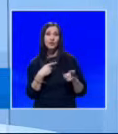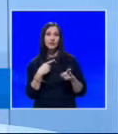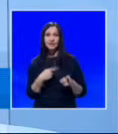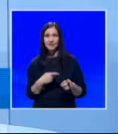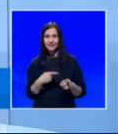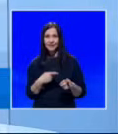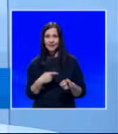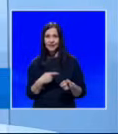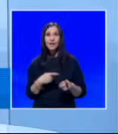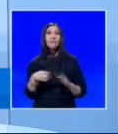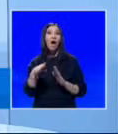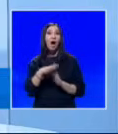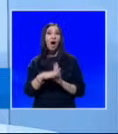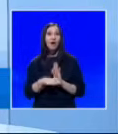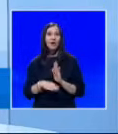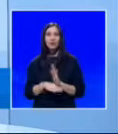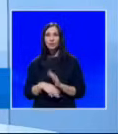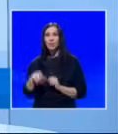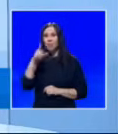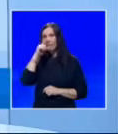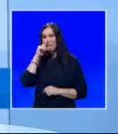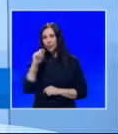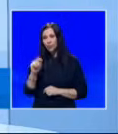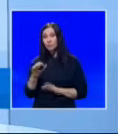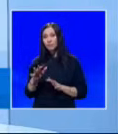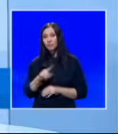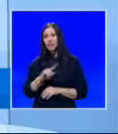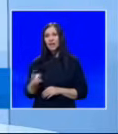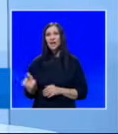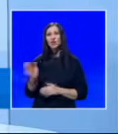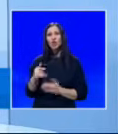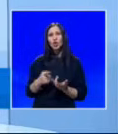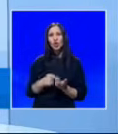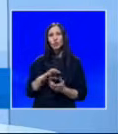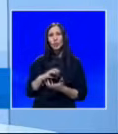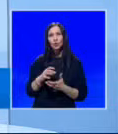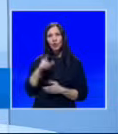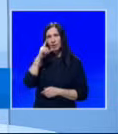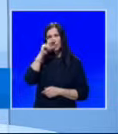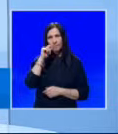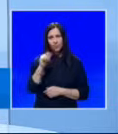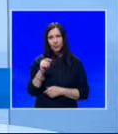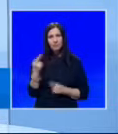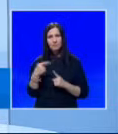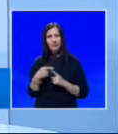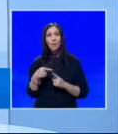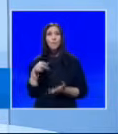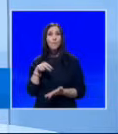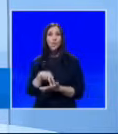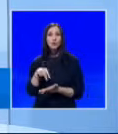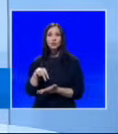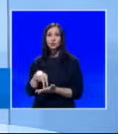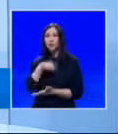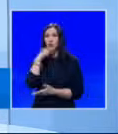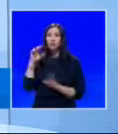критиците на режима на Путин, може би не чак толкова на политиката на Путин спрямо позициониране на